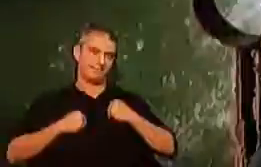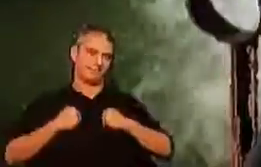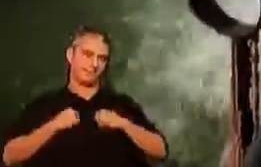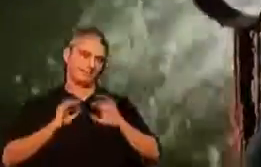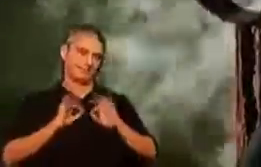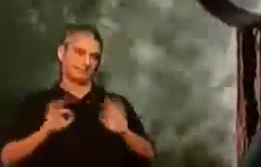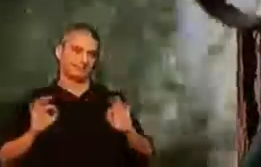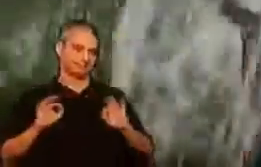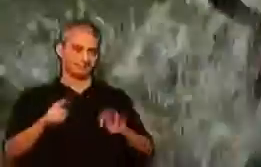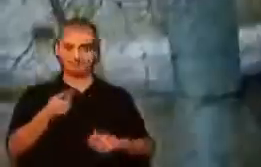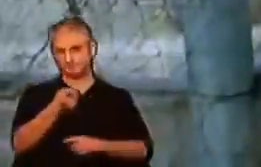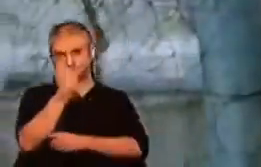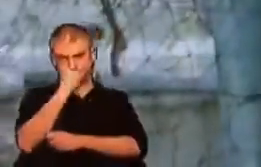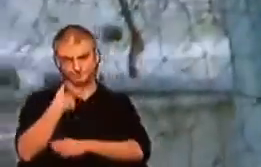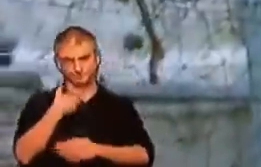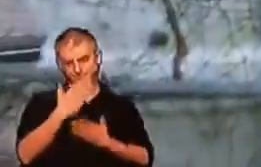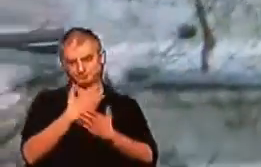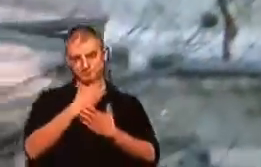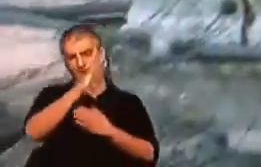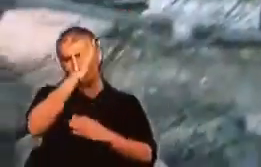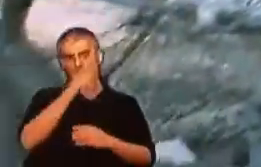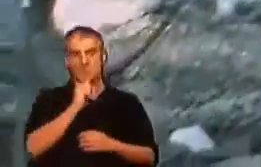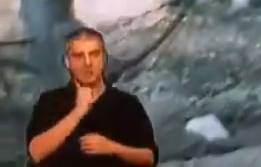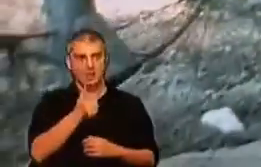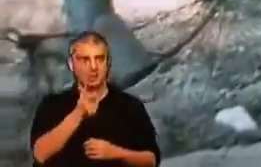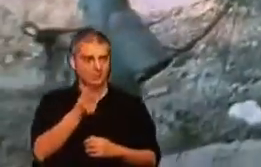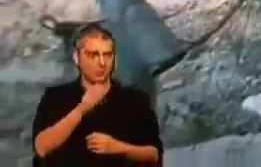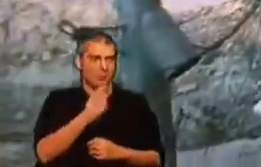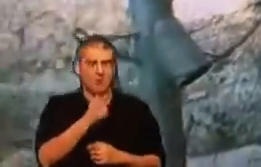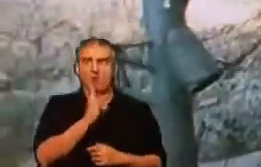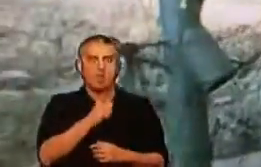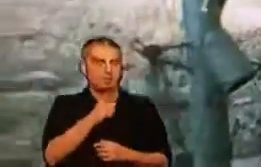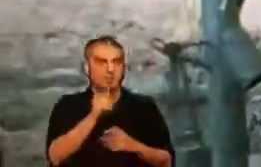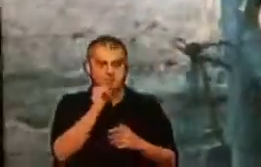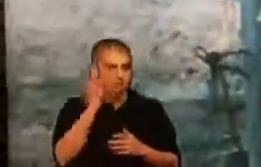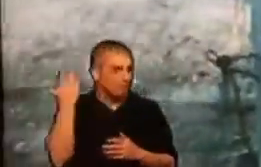באמבטיה. כדייג ותיק שנמצא למורדות הגולן כבר כל כך הרבה שנים, המים האלה היו פה מאז ומתמיד, זה בעצם...